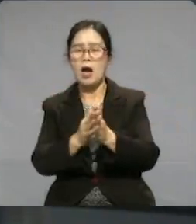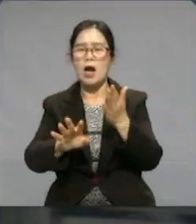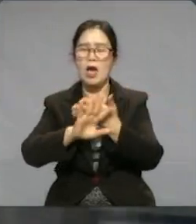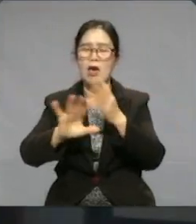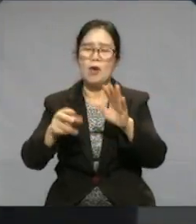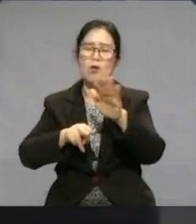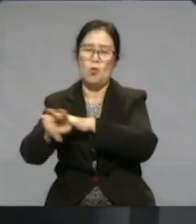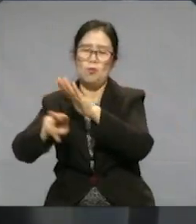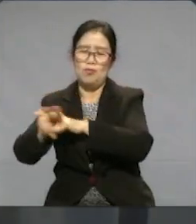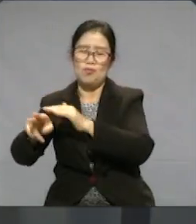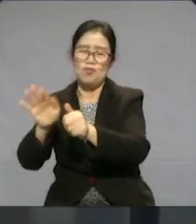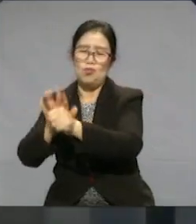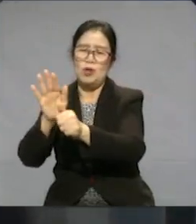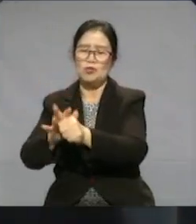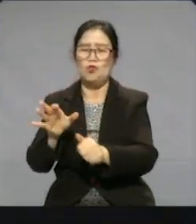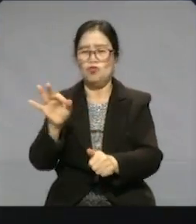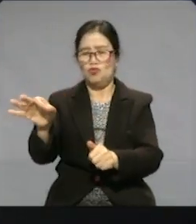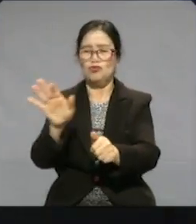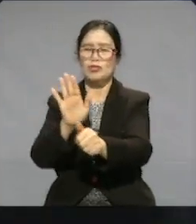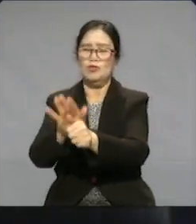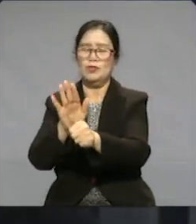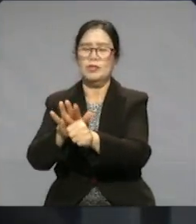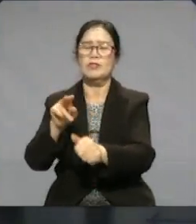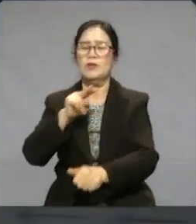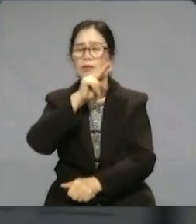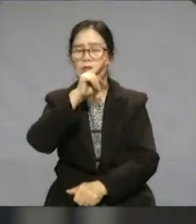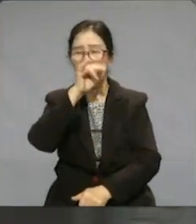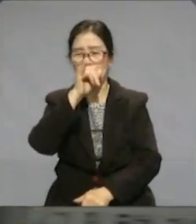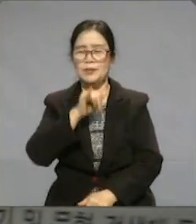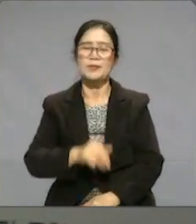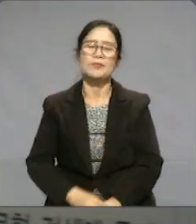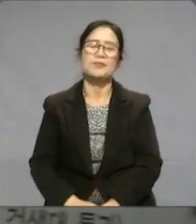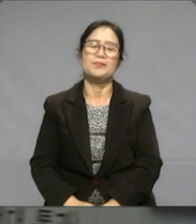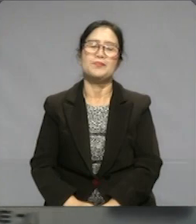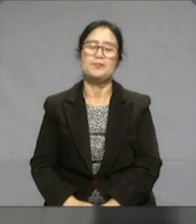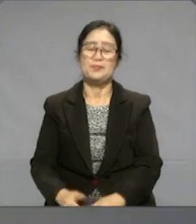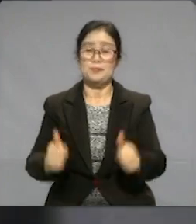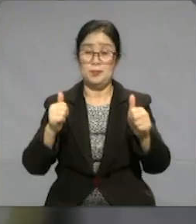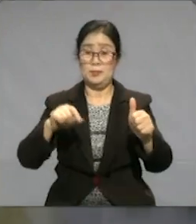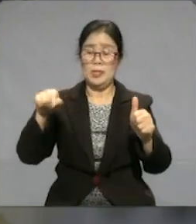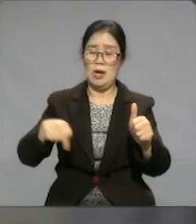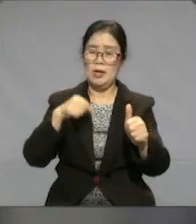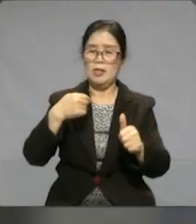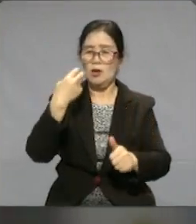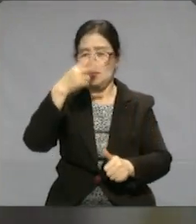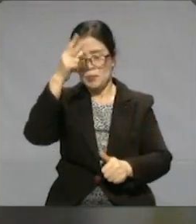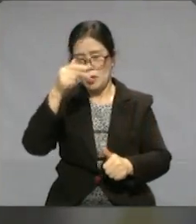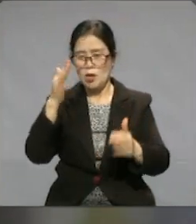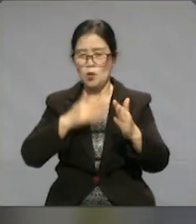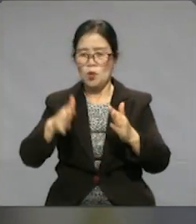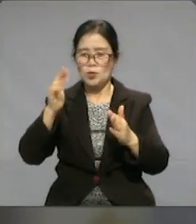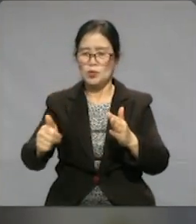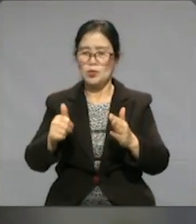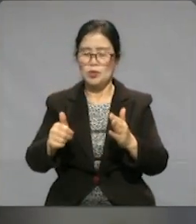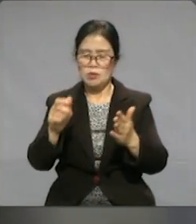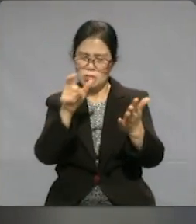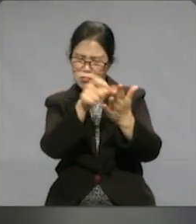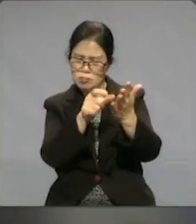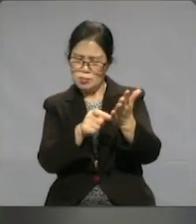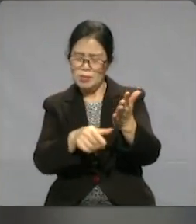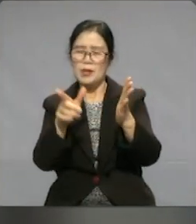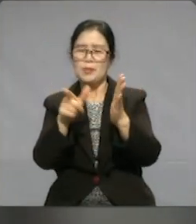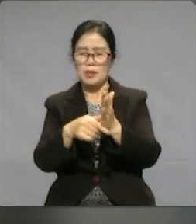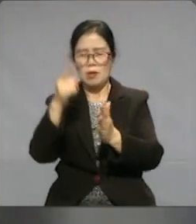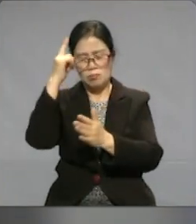해외로 도피시키고 자금까지 지원한 혐의도 있습니다. 법정 안에서 검찰이 공소 사실을 나열할 때